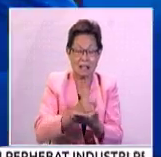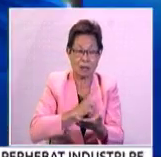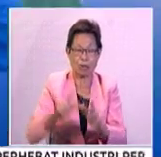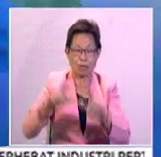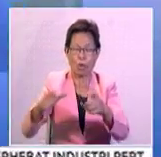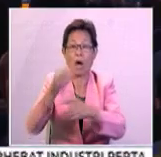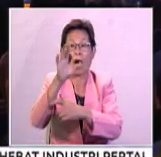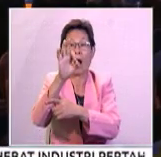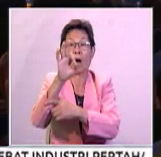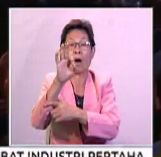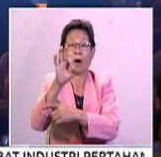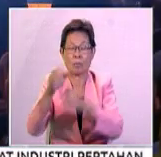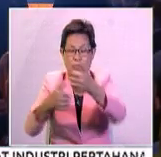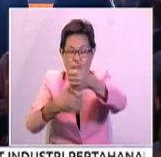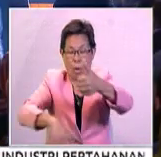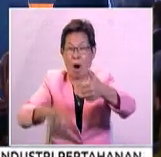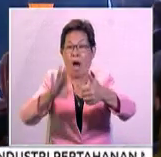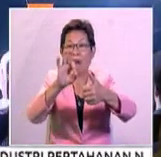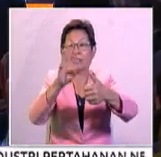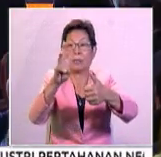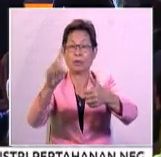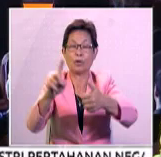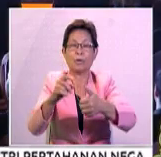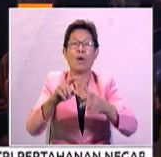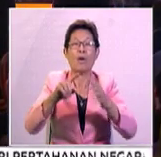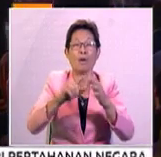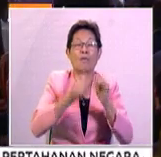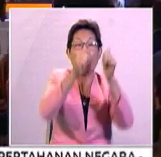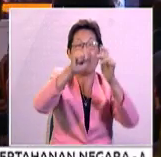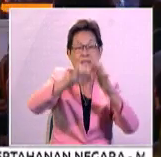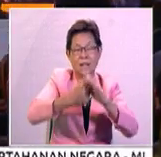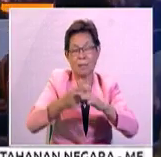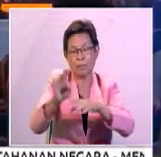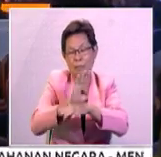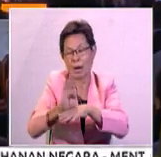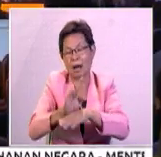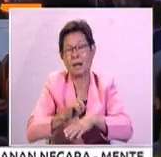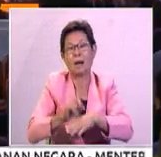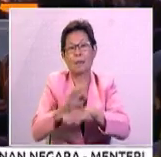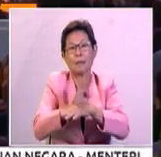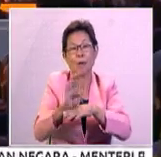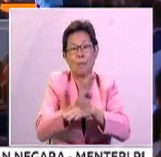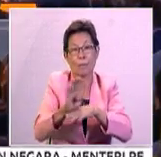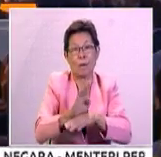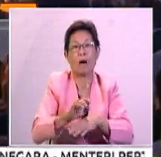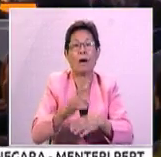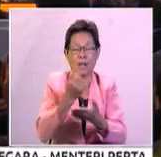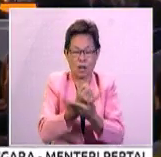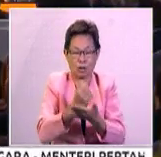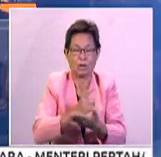kumpulan FWD yang pertama menjalankan perniagaan insurans berasaskan takaful di rantau ini.